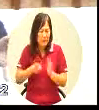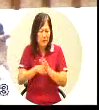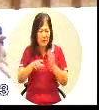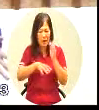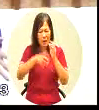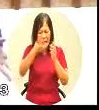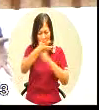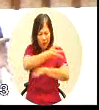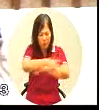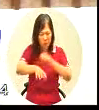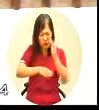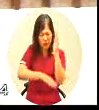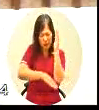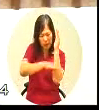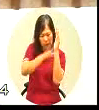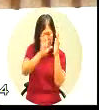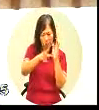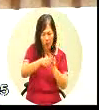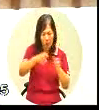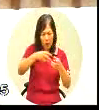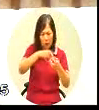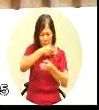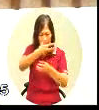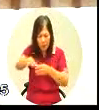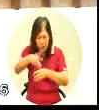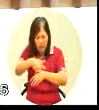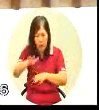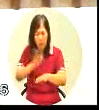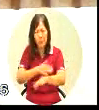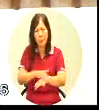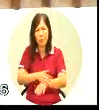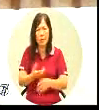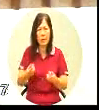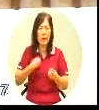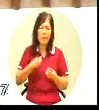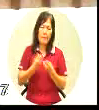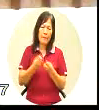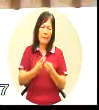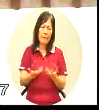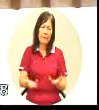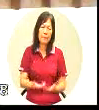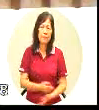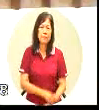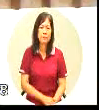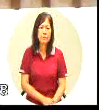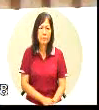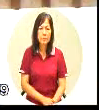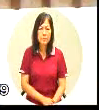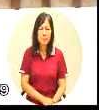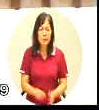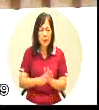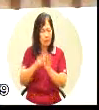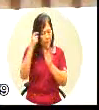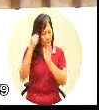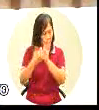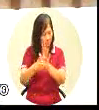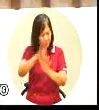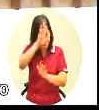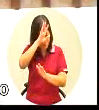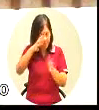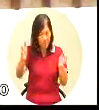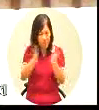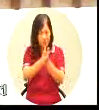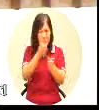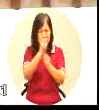水水都没当结果我家确实啦，我们不是说这个情有可原，大防疫必须是大家一起来